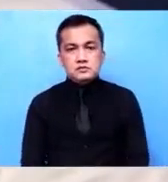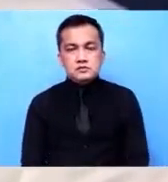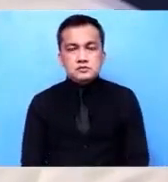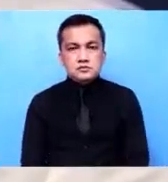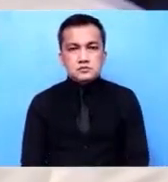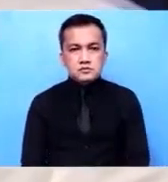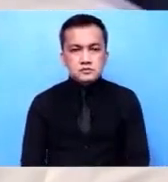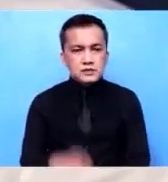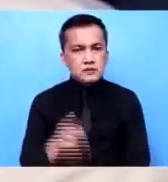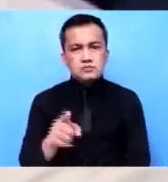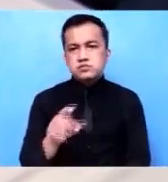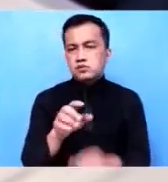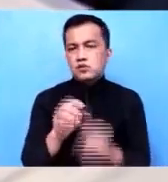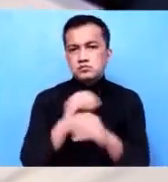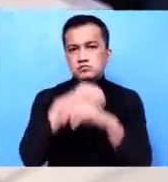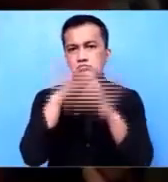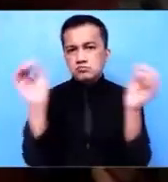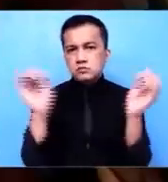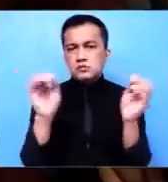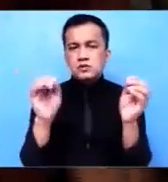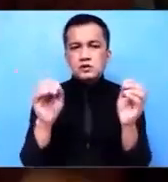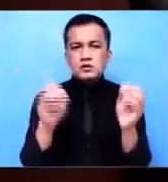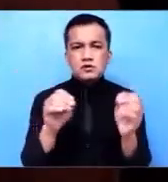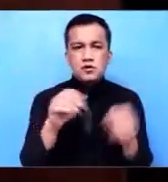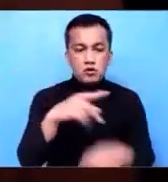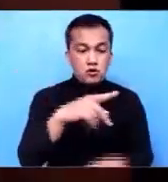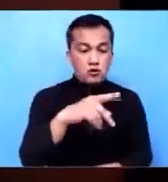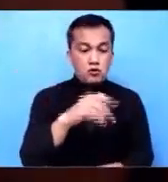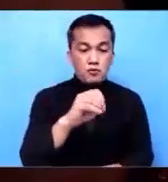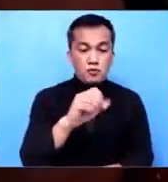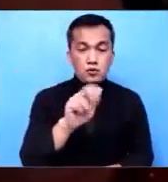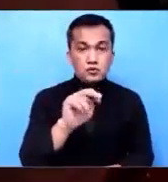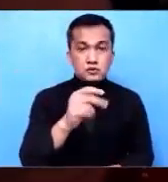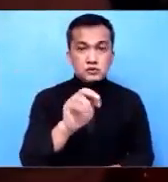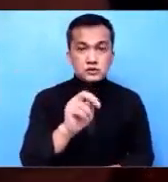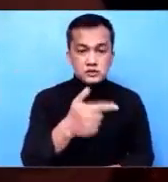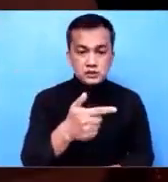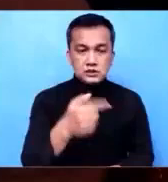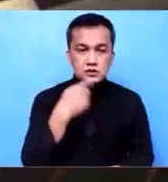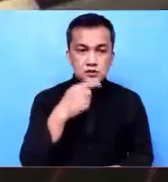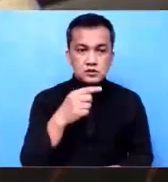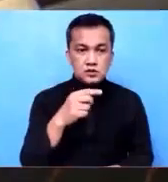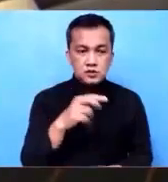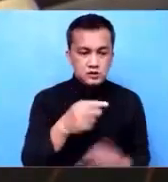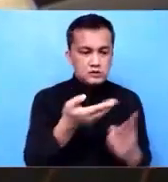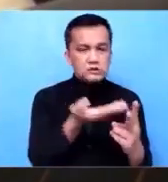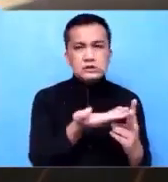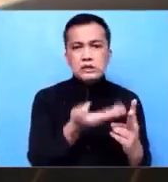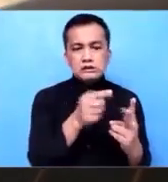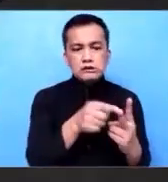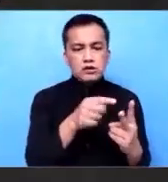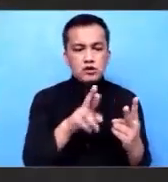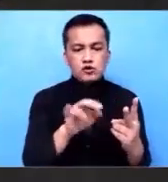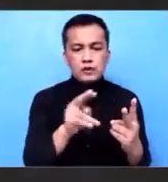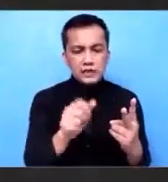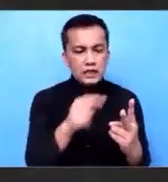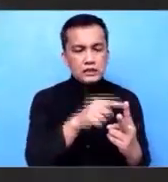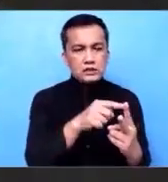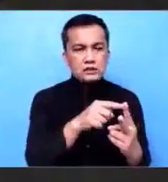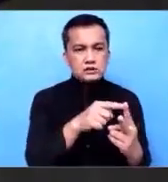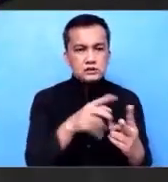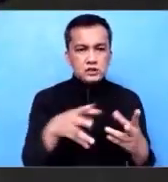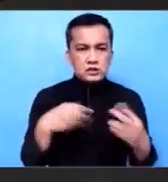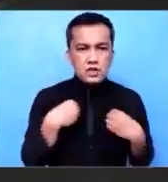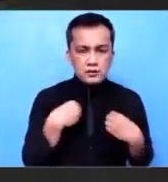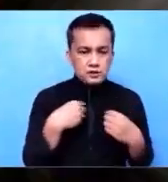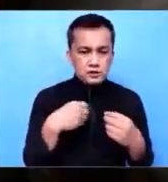ang poaching, no? Arestado si Narowena Pindot at Joel Kino matapos tanggapin ng 75,000 pesos na